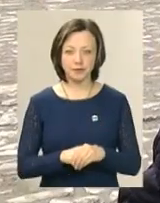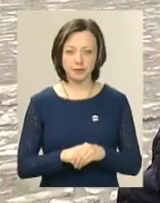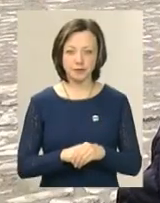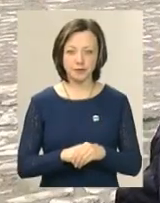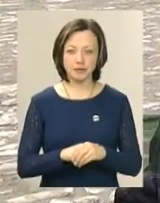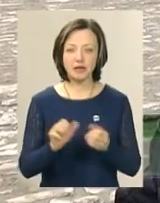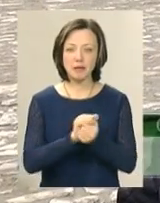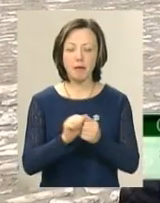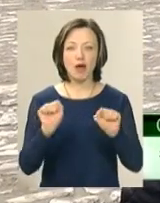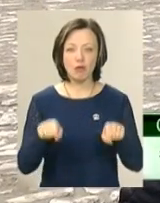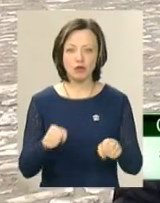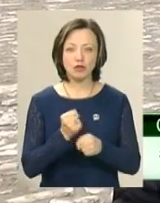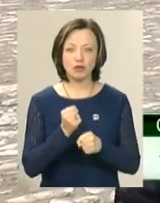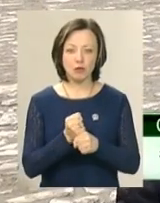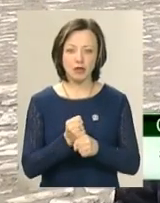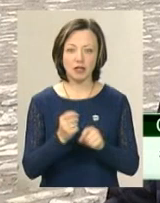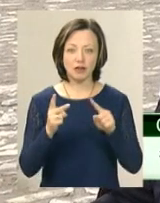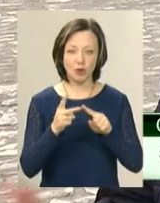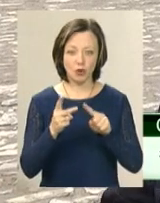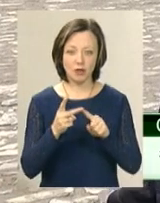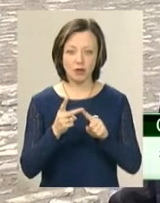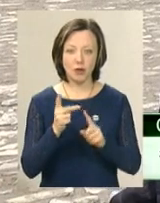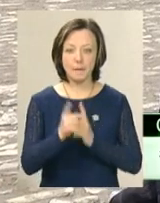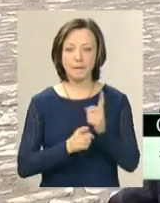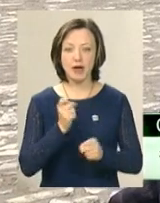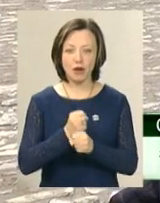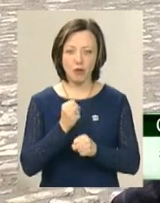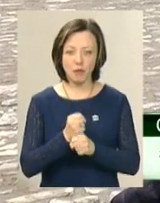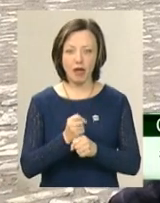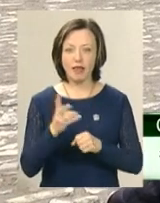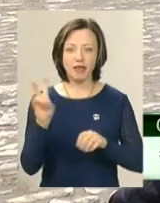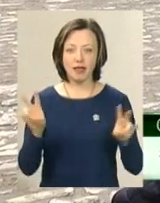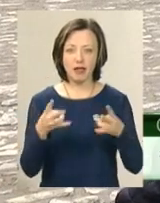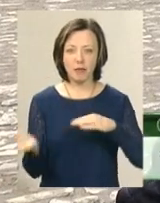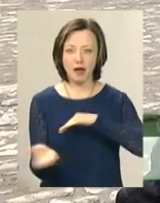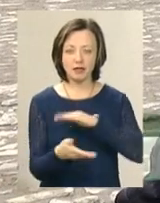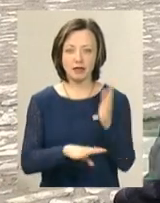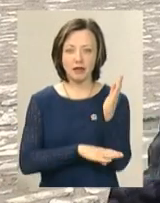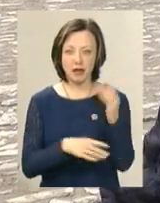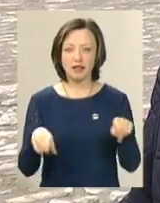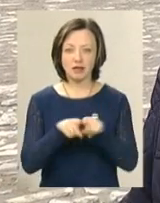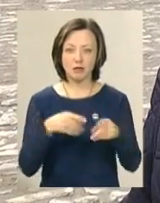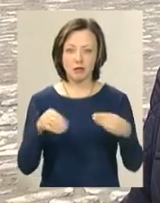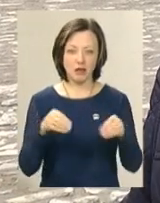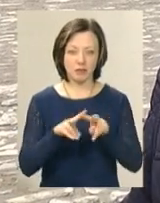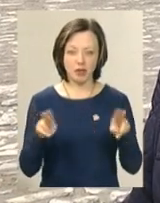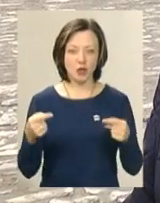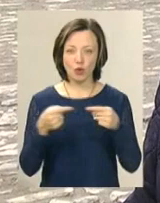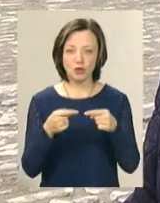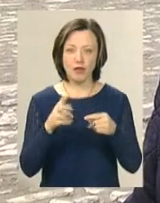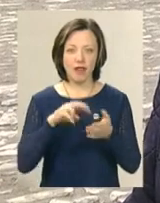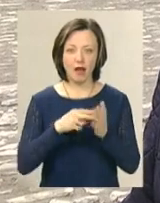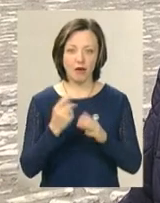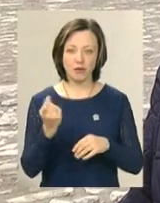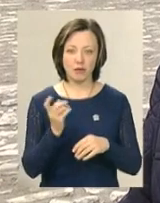паперу можна зробити тваринну її переробку і не різати дерева. Так само з пластику. Точно не економіка